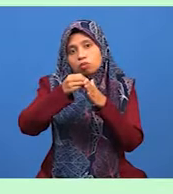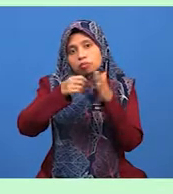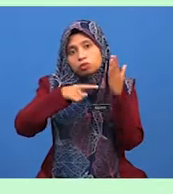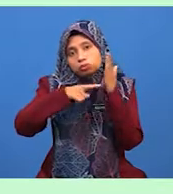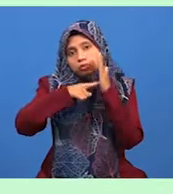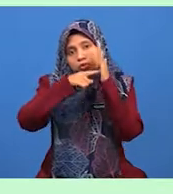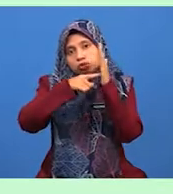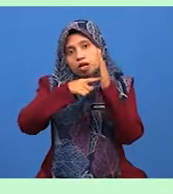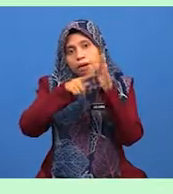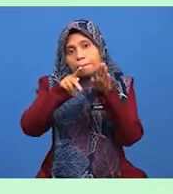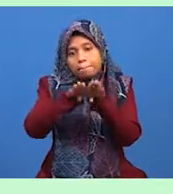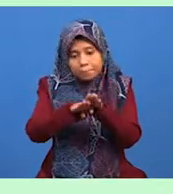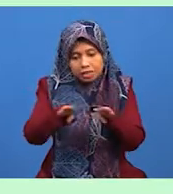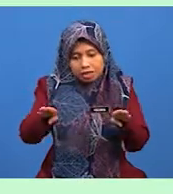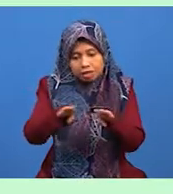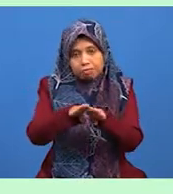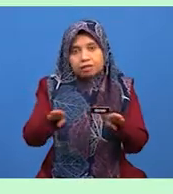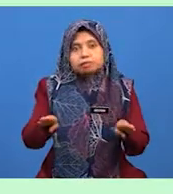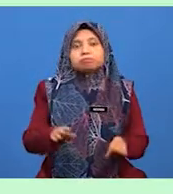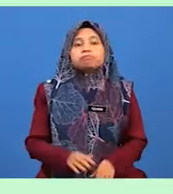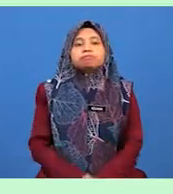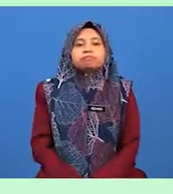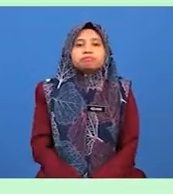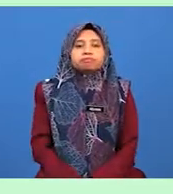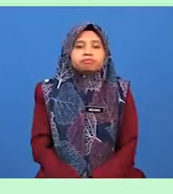atau menunjukkan perbandingan.